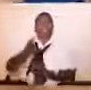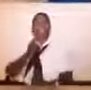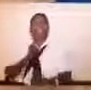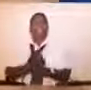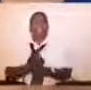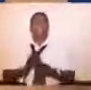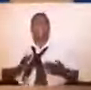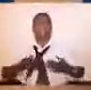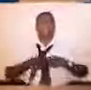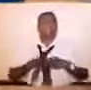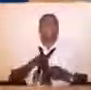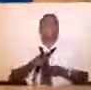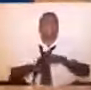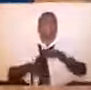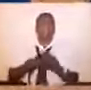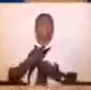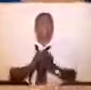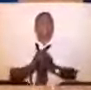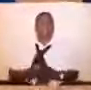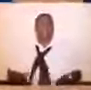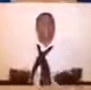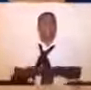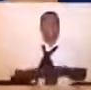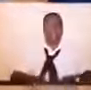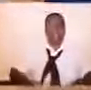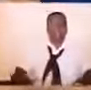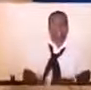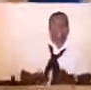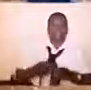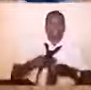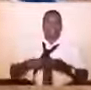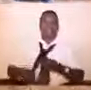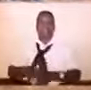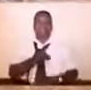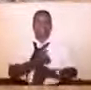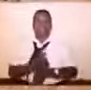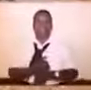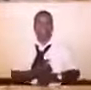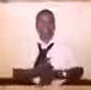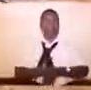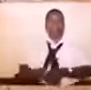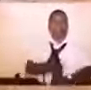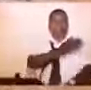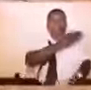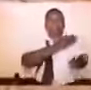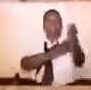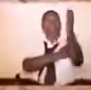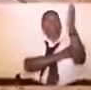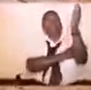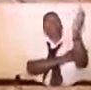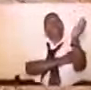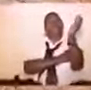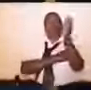tata bachibinda wana mashonse ezo no mweo wanji waba